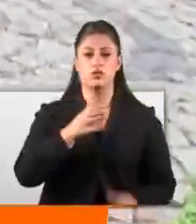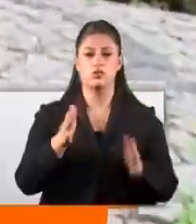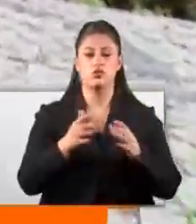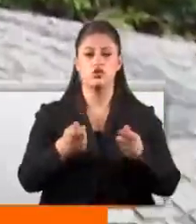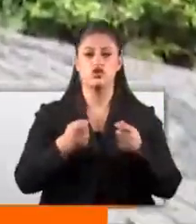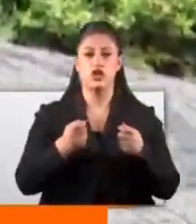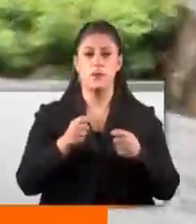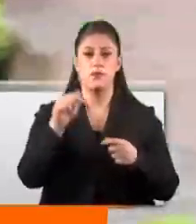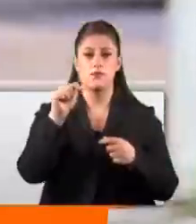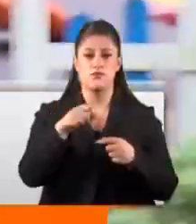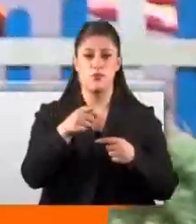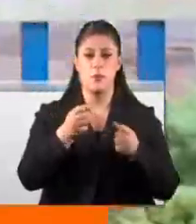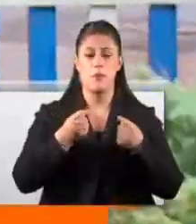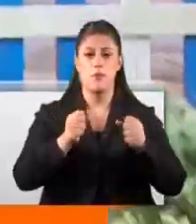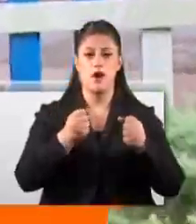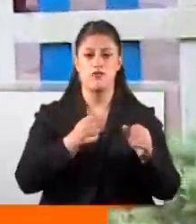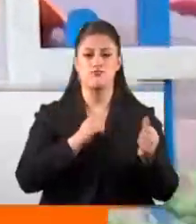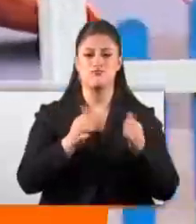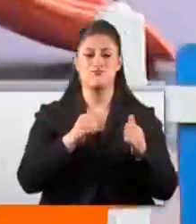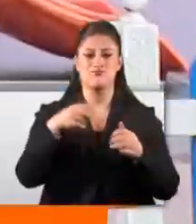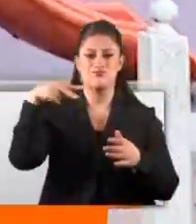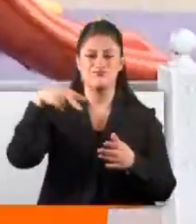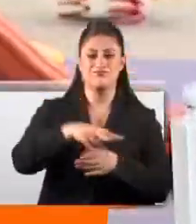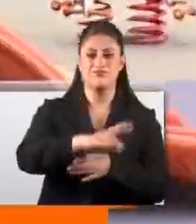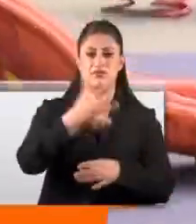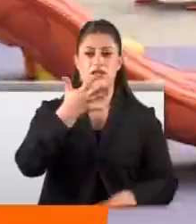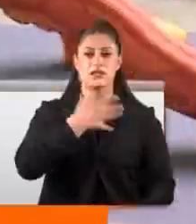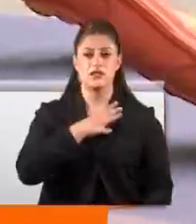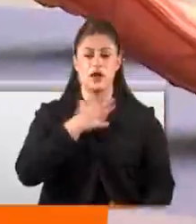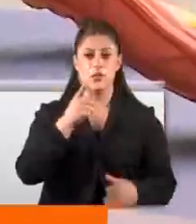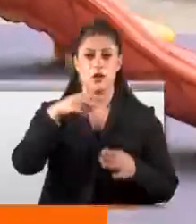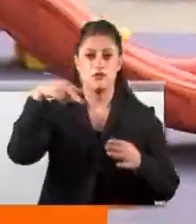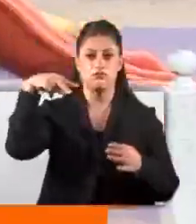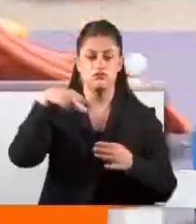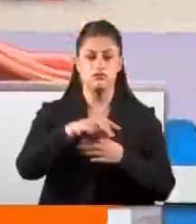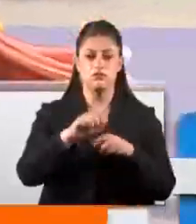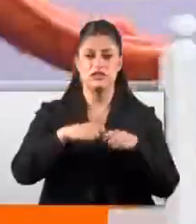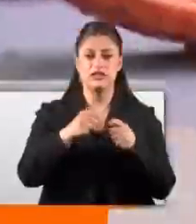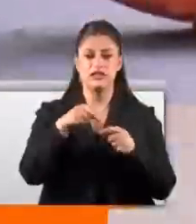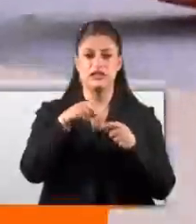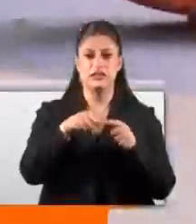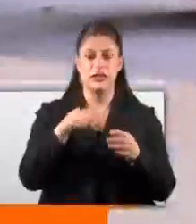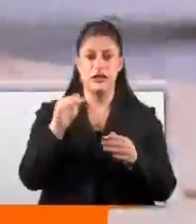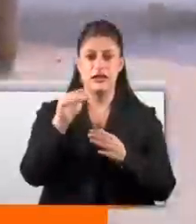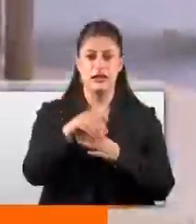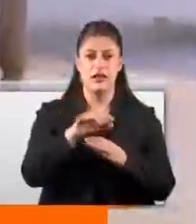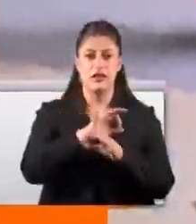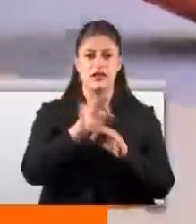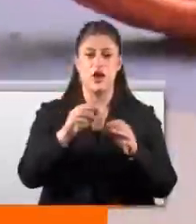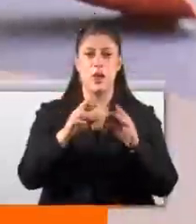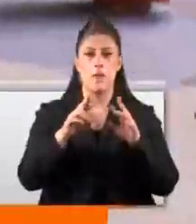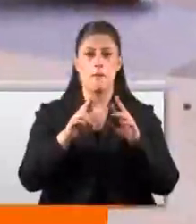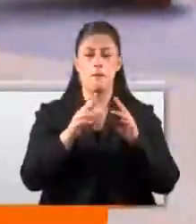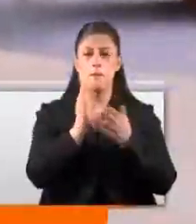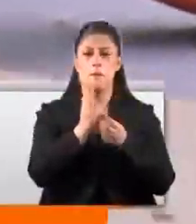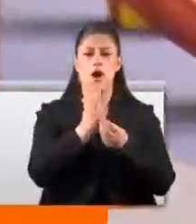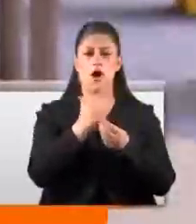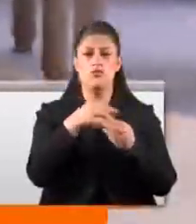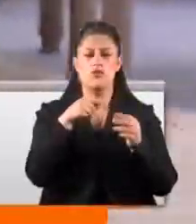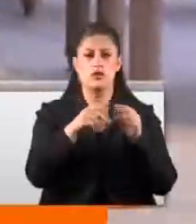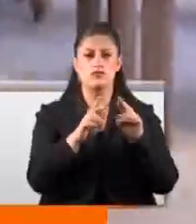Küçükçekmece'deki işte bu parkta kaydıraktan kaymak istemişti. Ancak kaydırağın kırık kısmına geldiğinde sökülen parçalarla birlikte